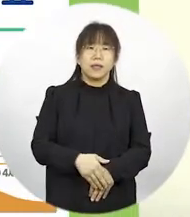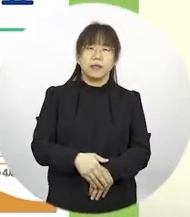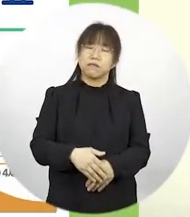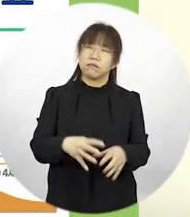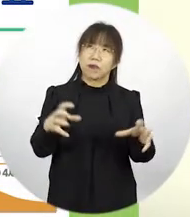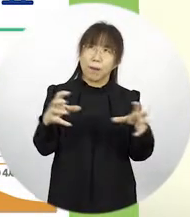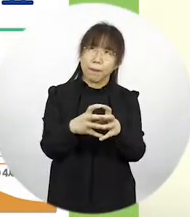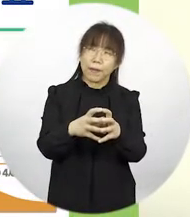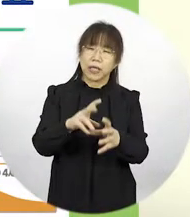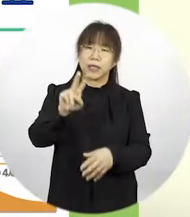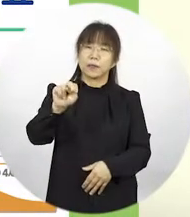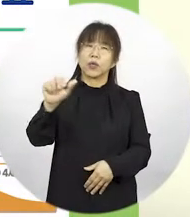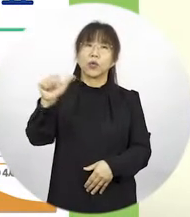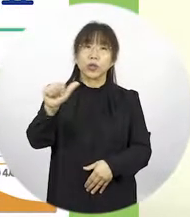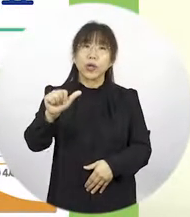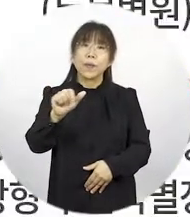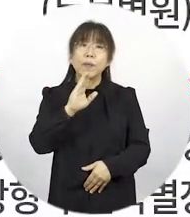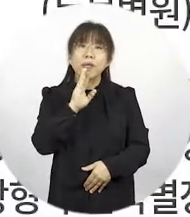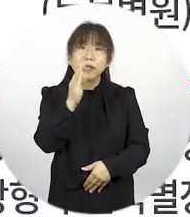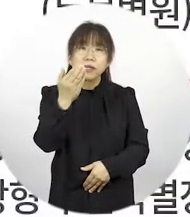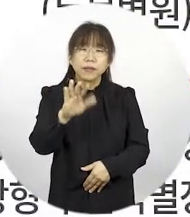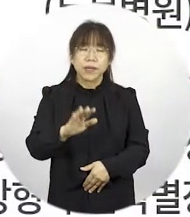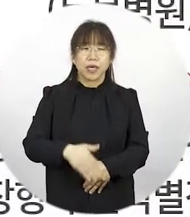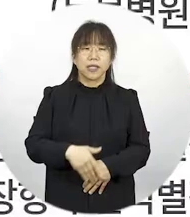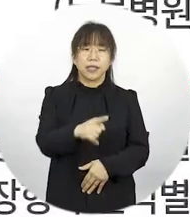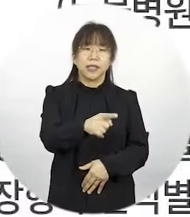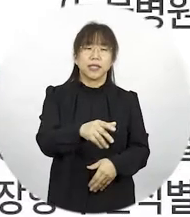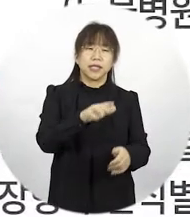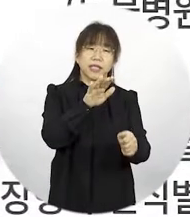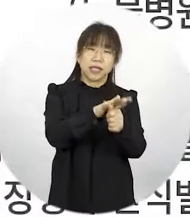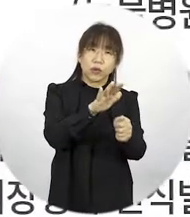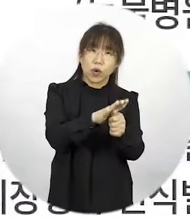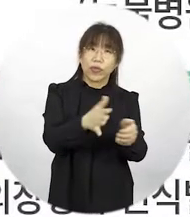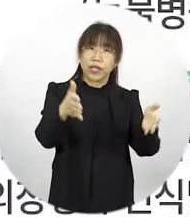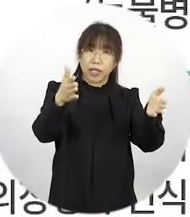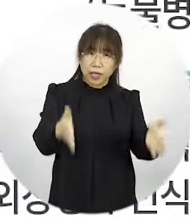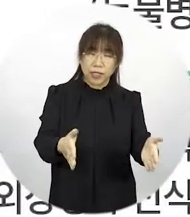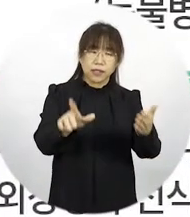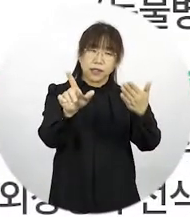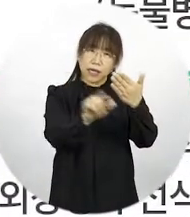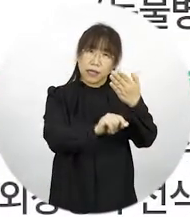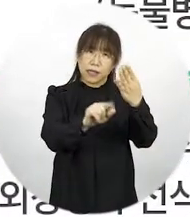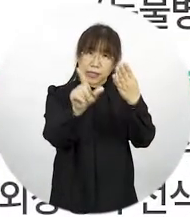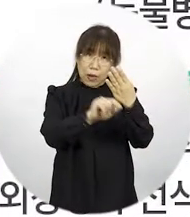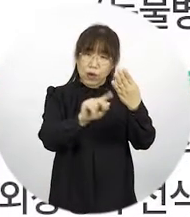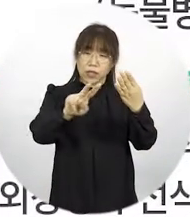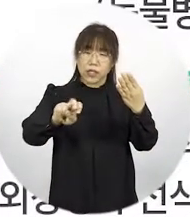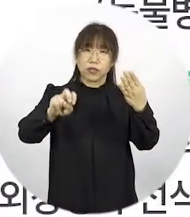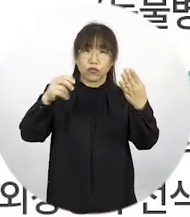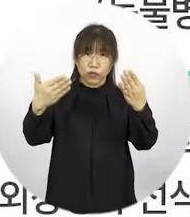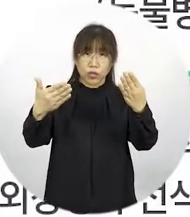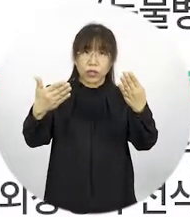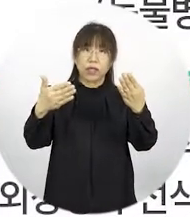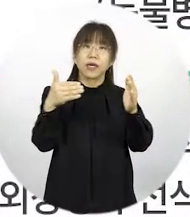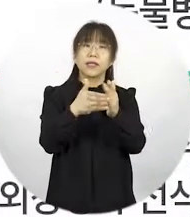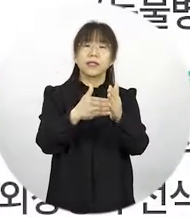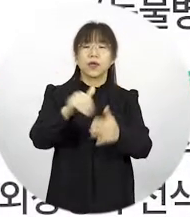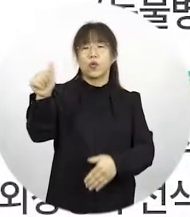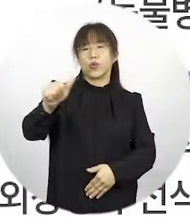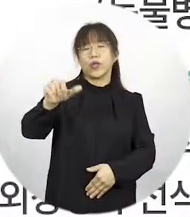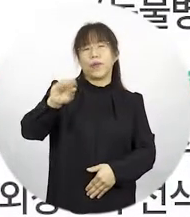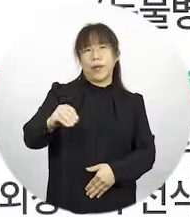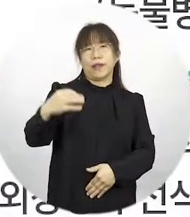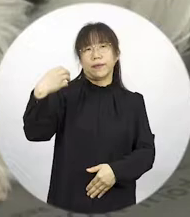비용을 포함한 2만 5천 원이지만 접종 지원 기간인 4월 29일까지는 시술 비용 5천 원만 부담하면